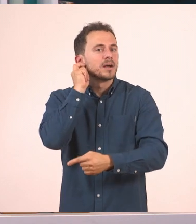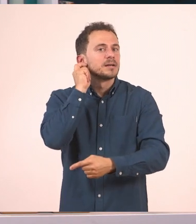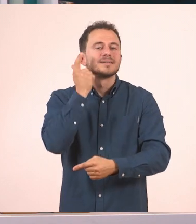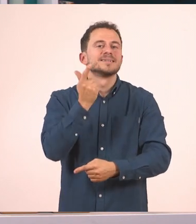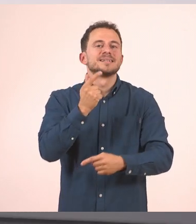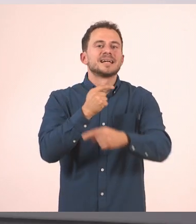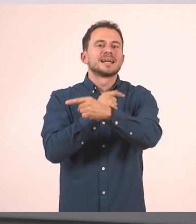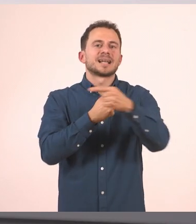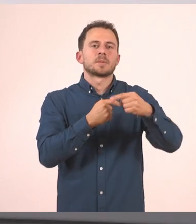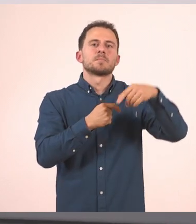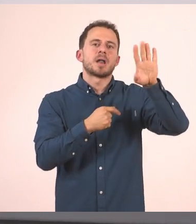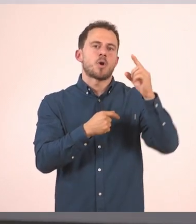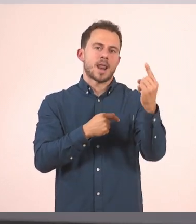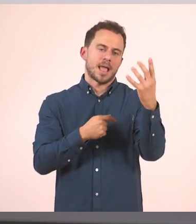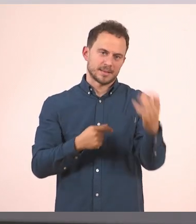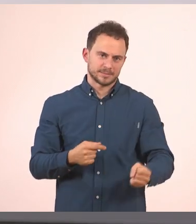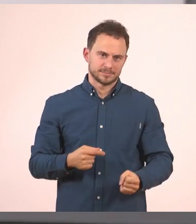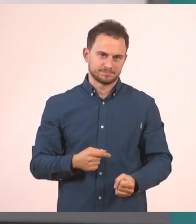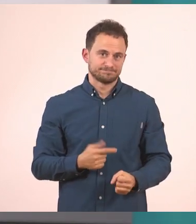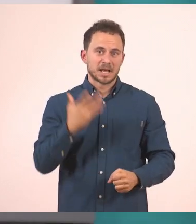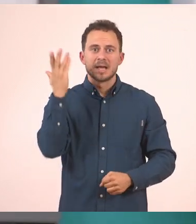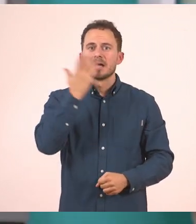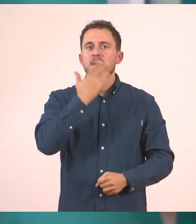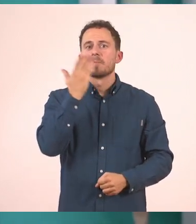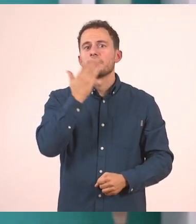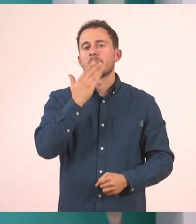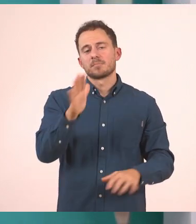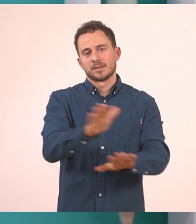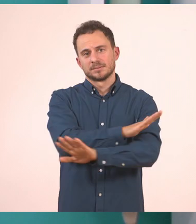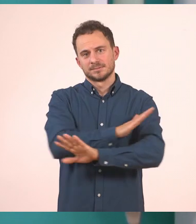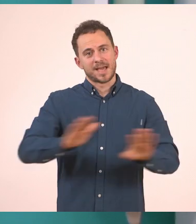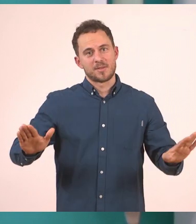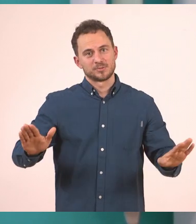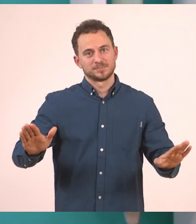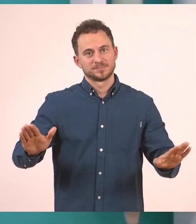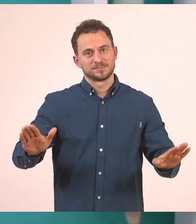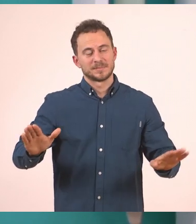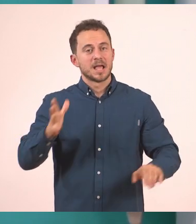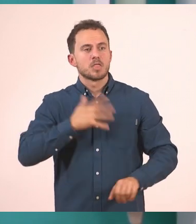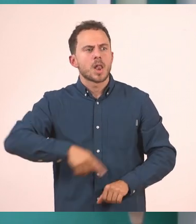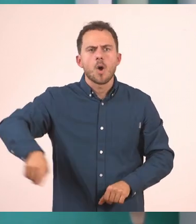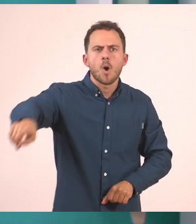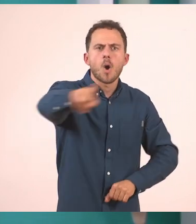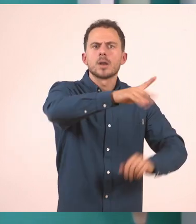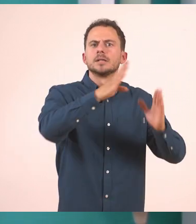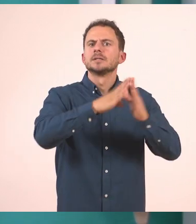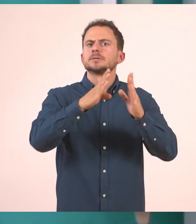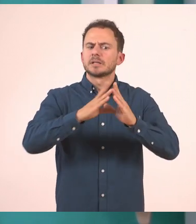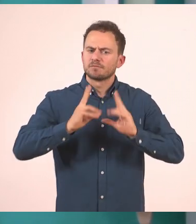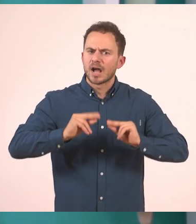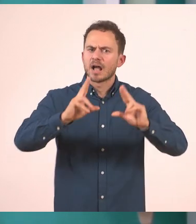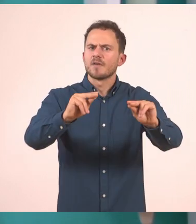μονάδα. Παιδιά, εδώ το μάθημά μας για τις κλασματικές μονάδες τελείωσε. Θέλω κι εσείς στο σπίτι να